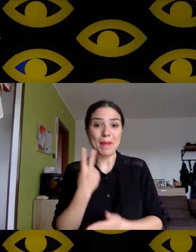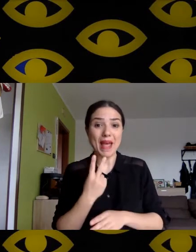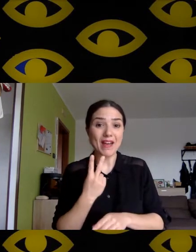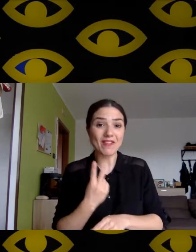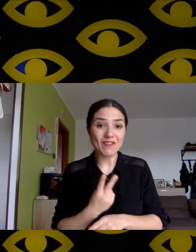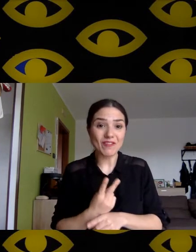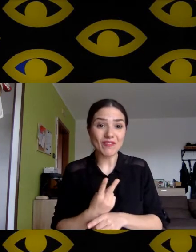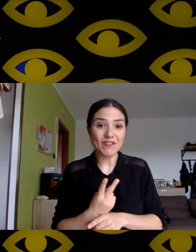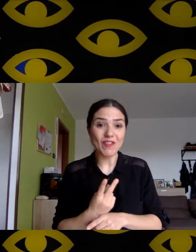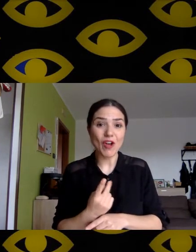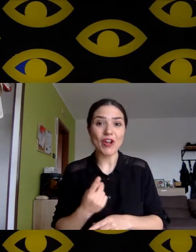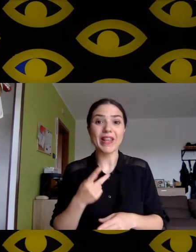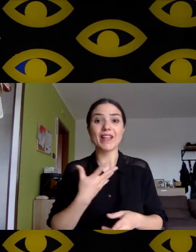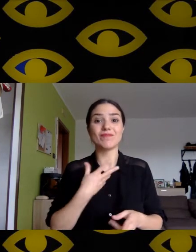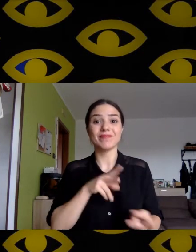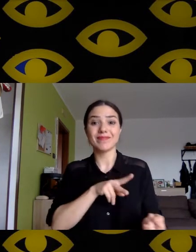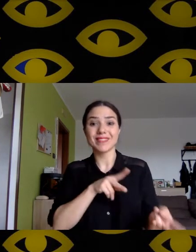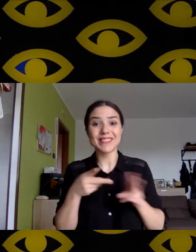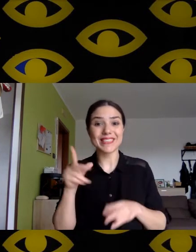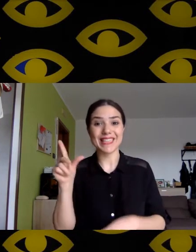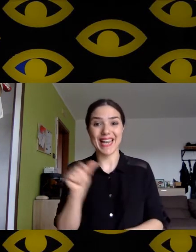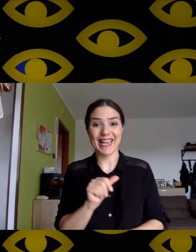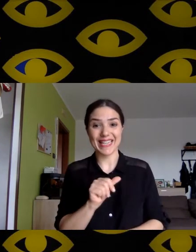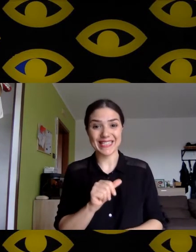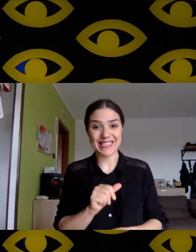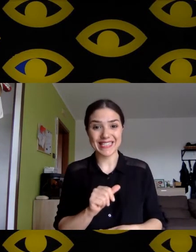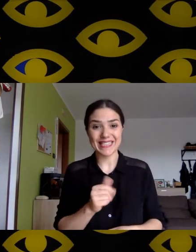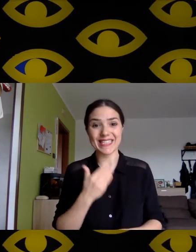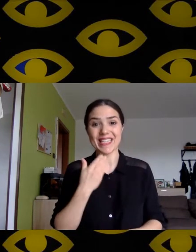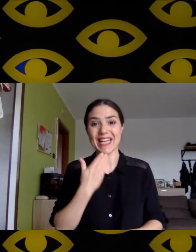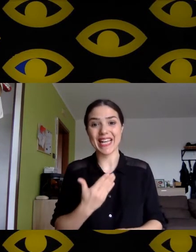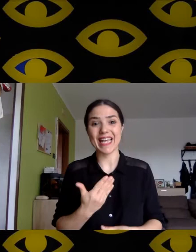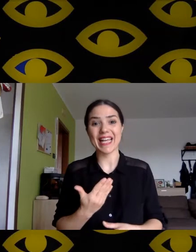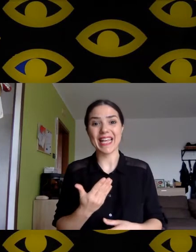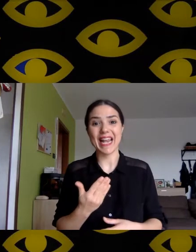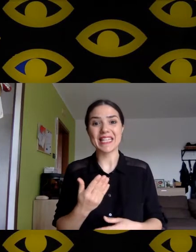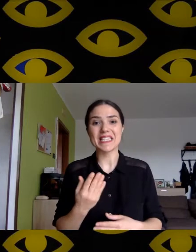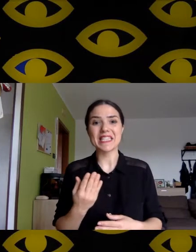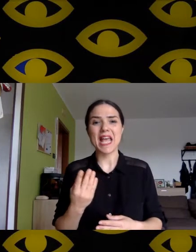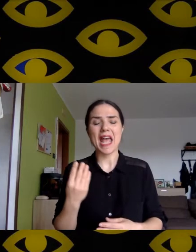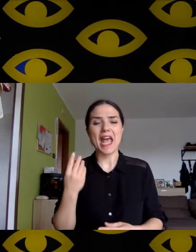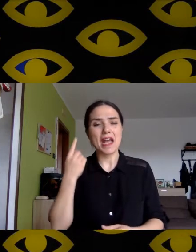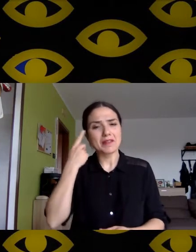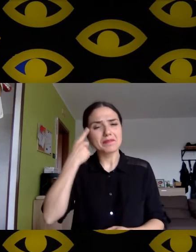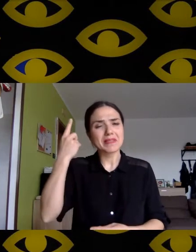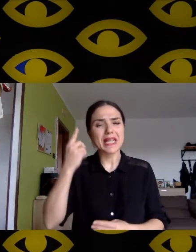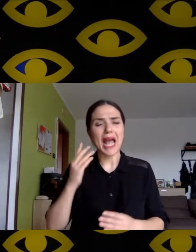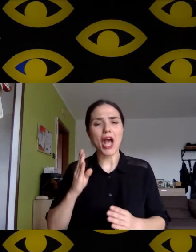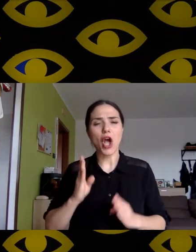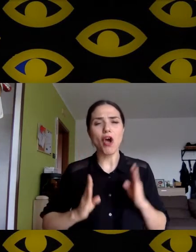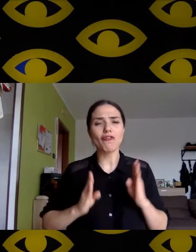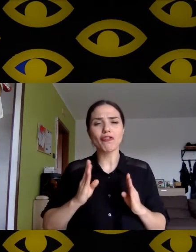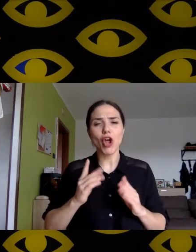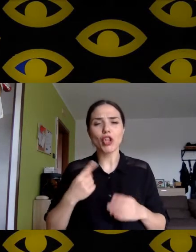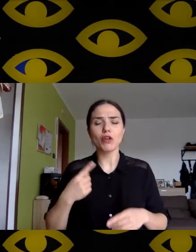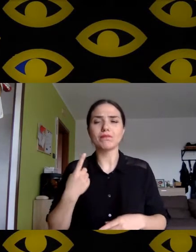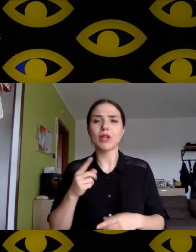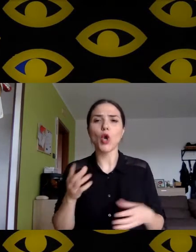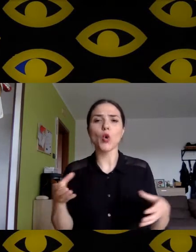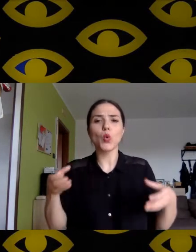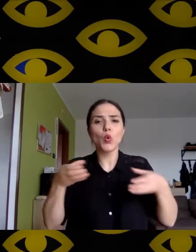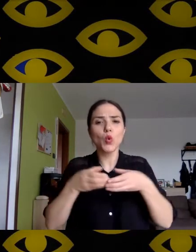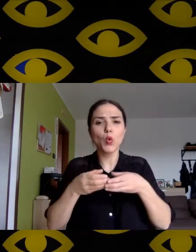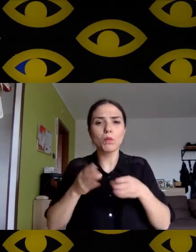la traduzione in lingua dei segni, grazie ad un confronto che c'è stato in un gruppo Facebook con